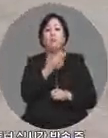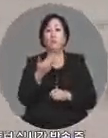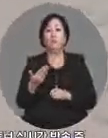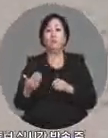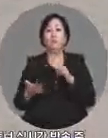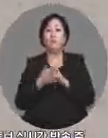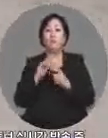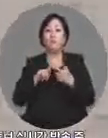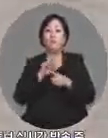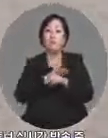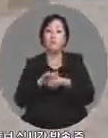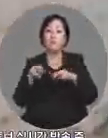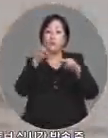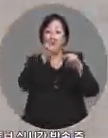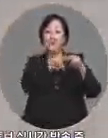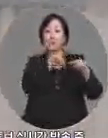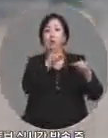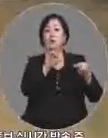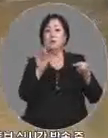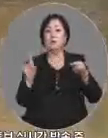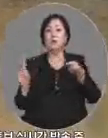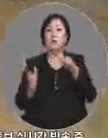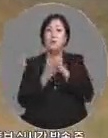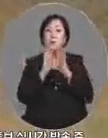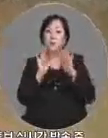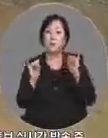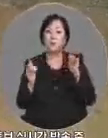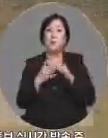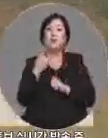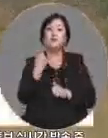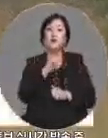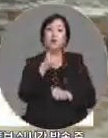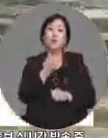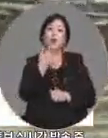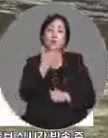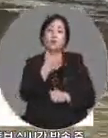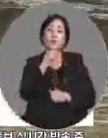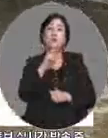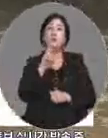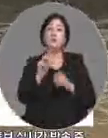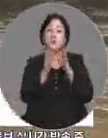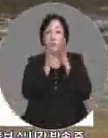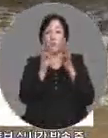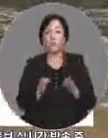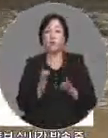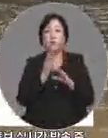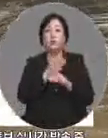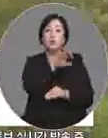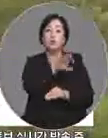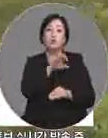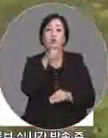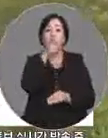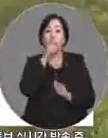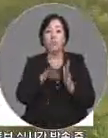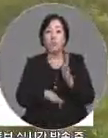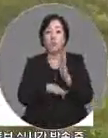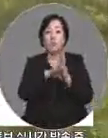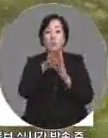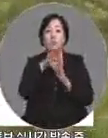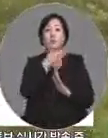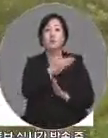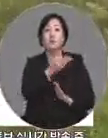아슬아슬 트럭 위로 올라가는 시민 1991년 이후 25년만에 중 고 1때 가 완전히 물에 잠겼고